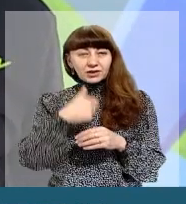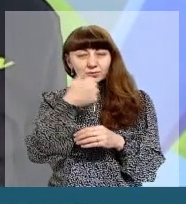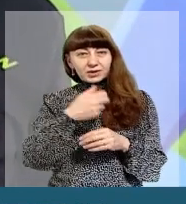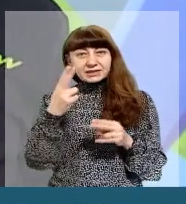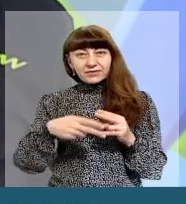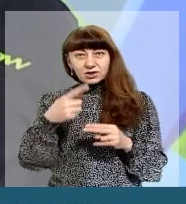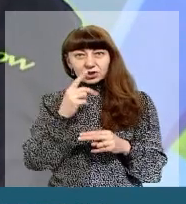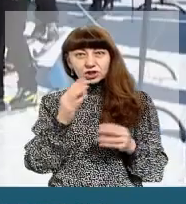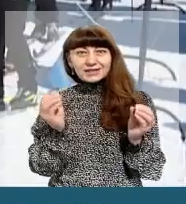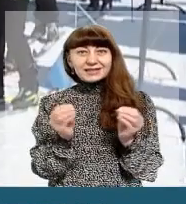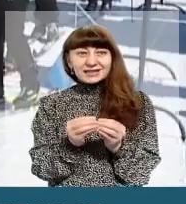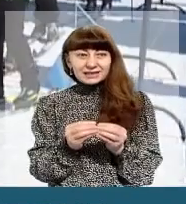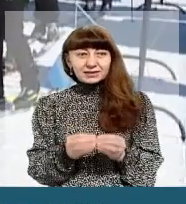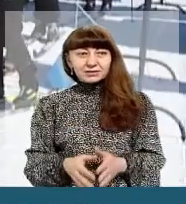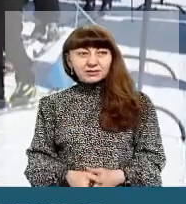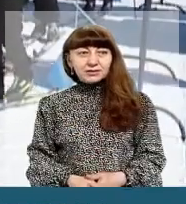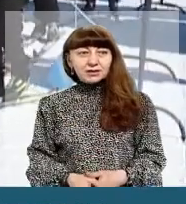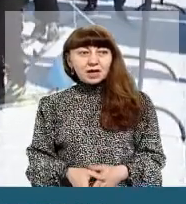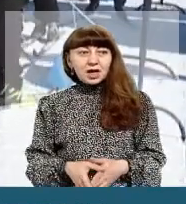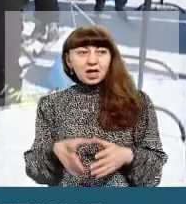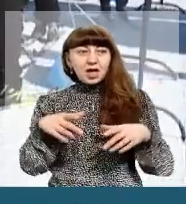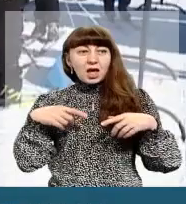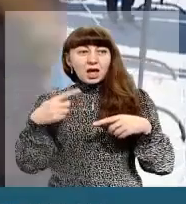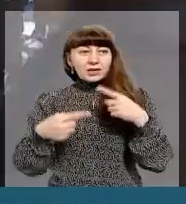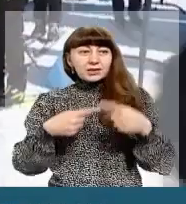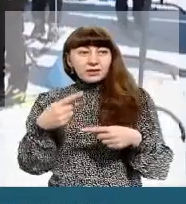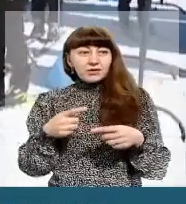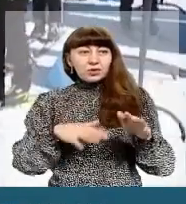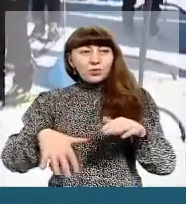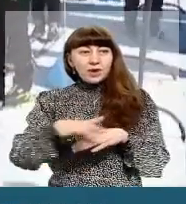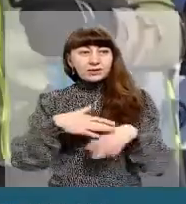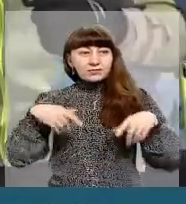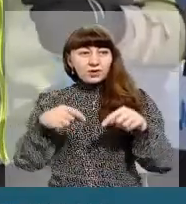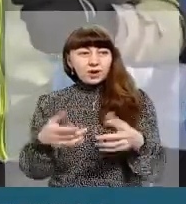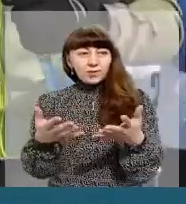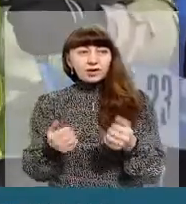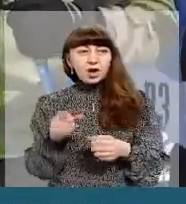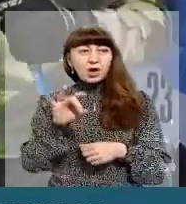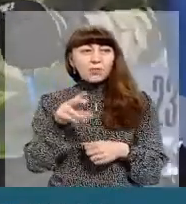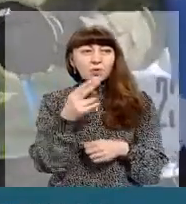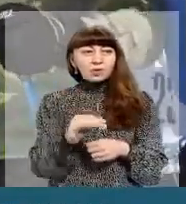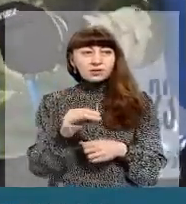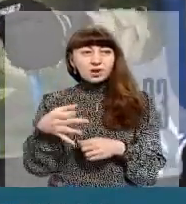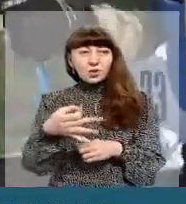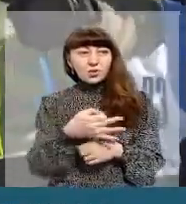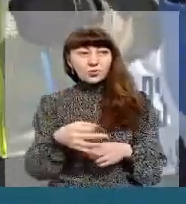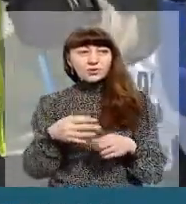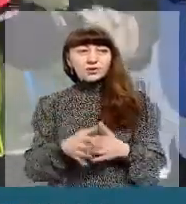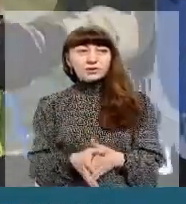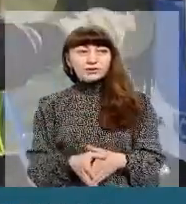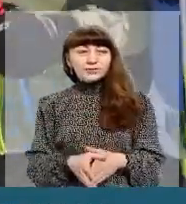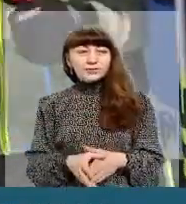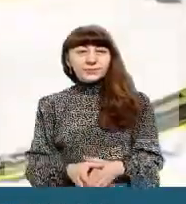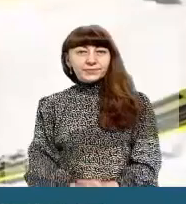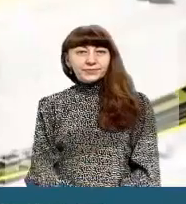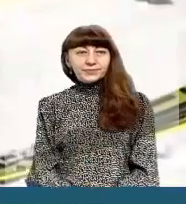году завершаем 10. Эстафету массового забега регион принял у соседней Акмолинской области. В свою очередь наши земляки передадут